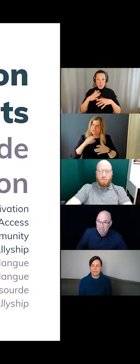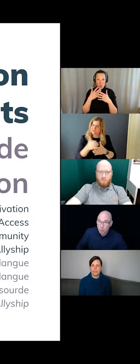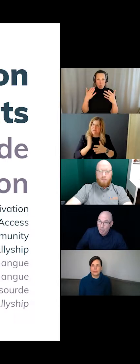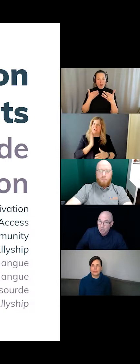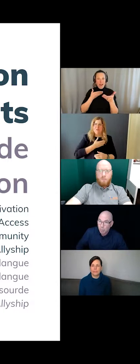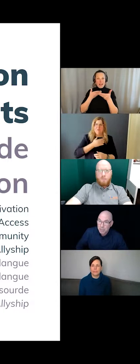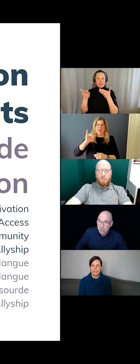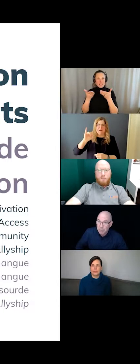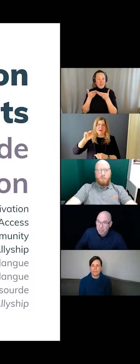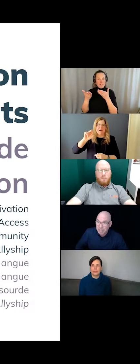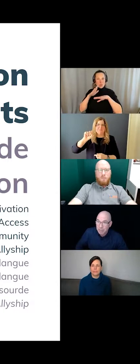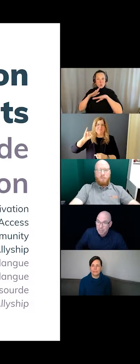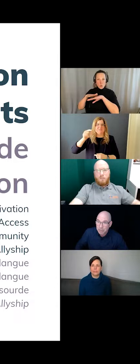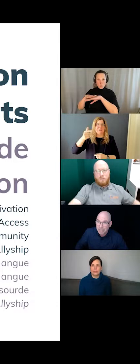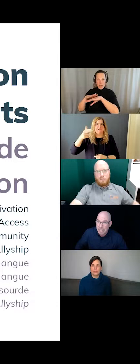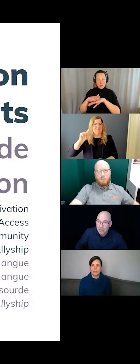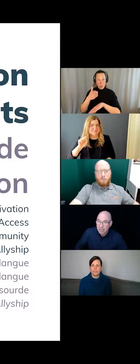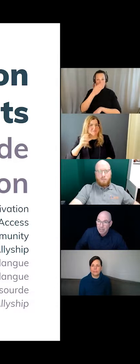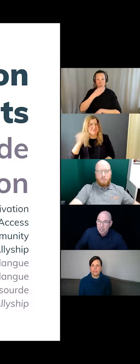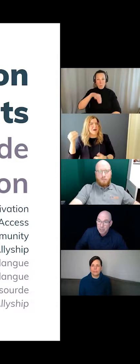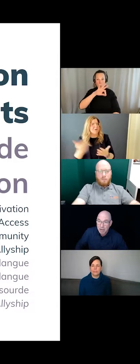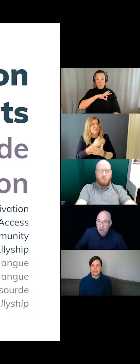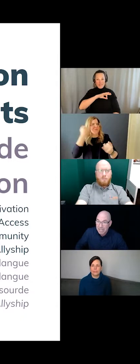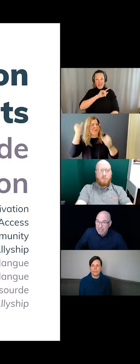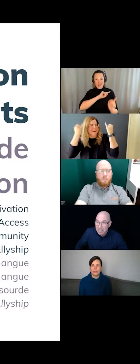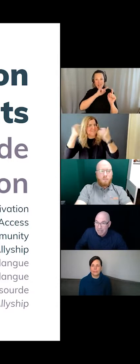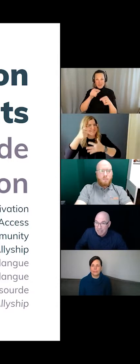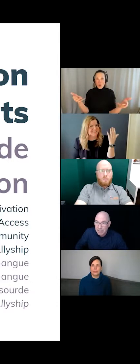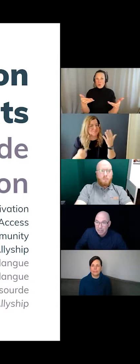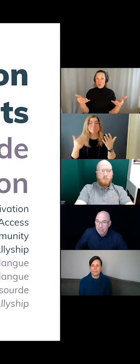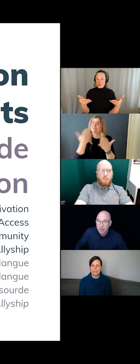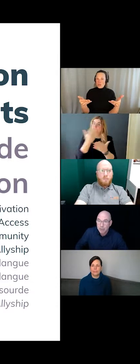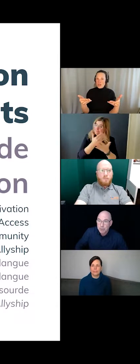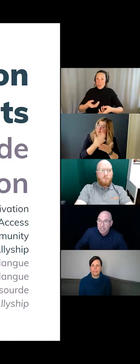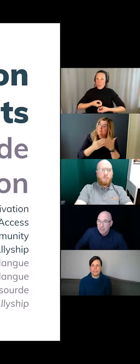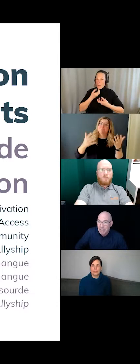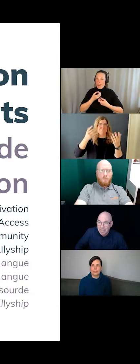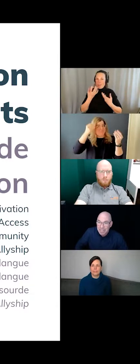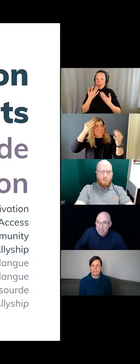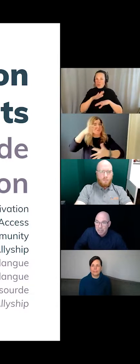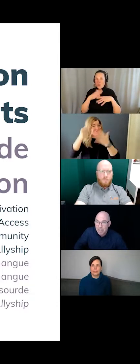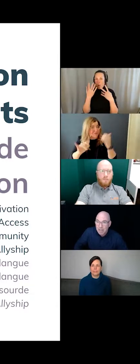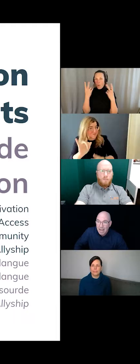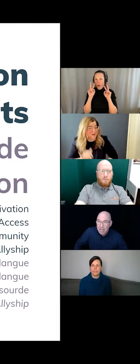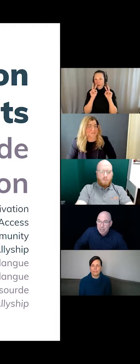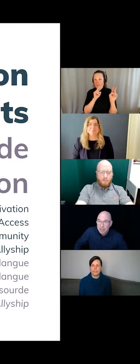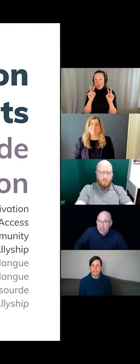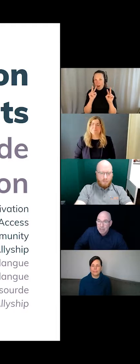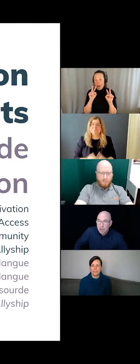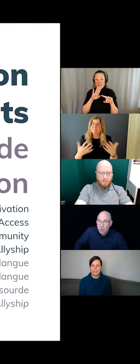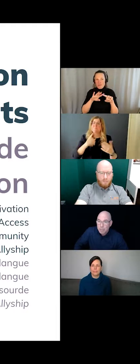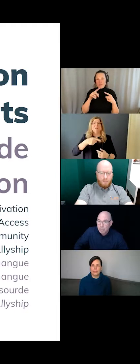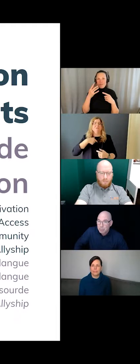le PDG des services et consultants. C'est un beau privilège d'être avec vous aujourd'hui, de partager ce